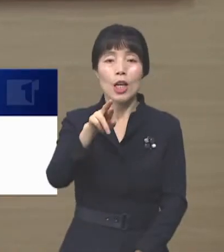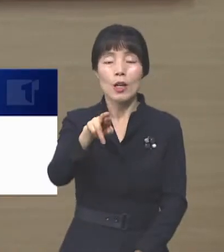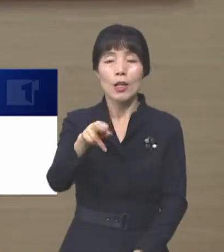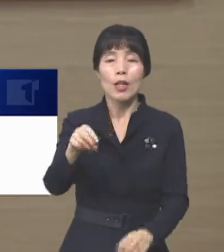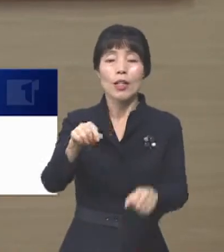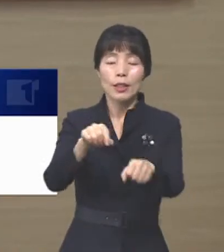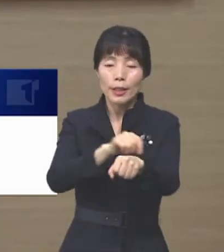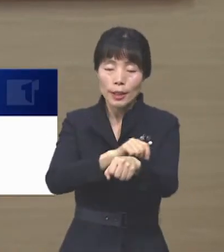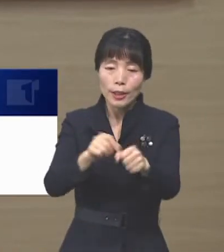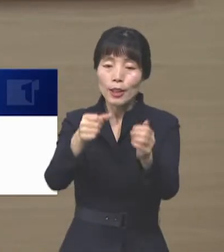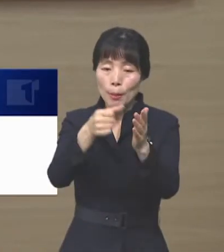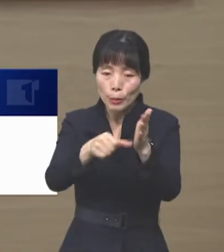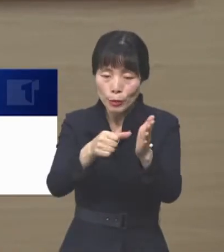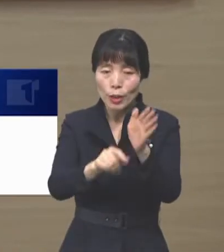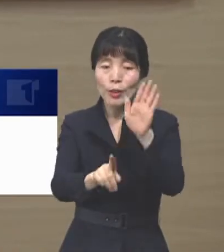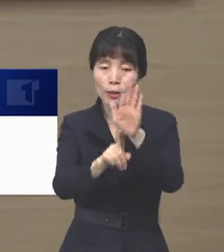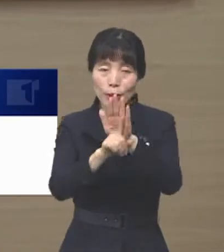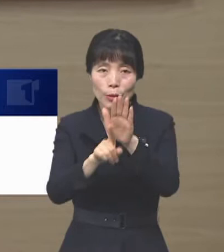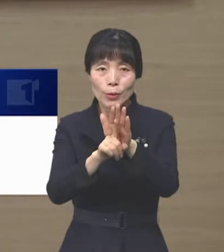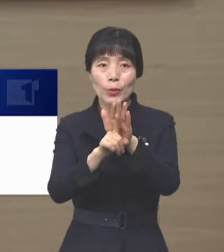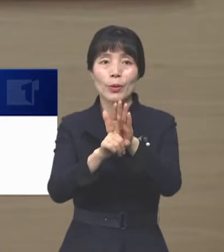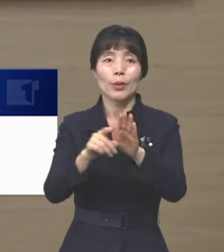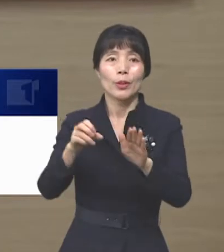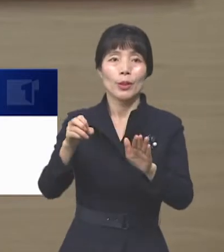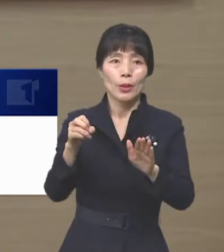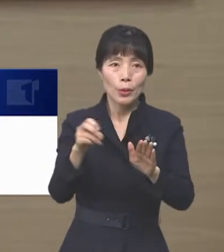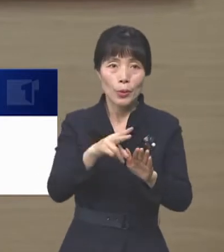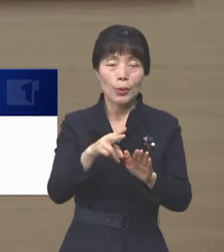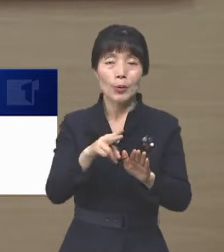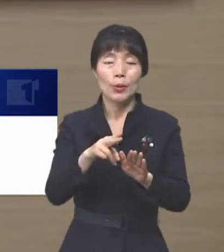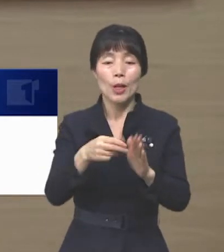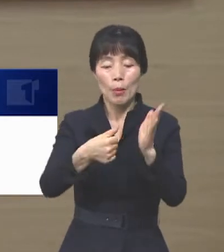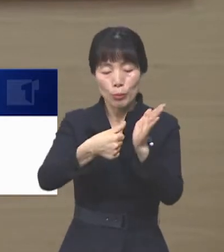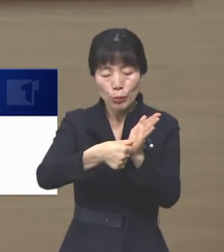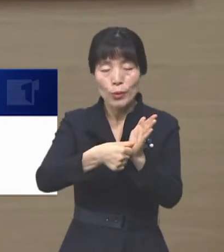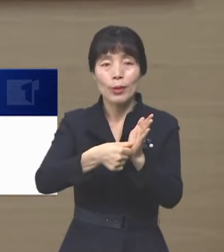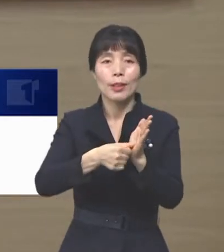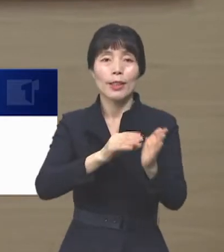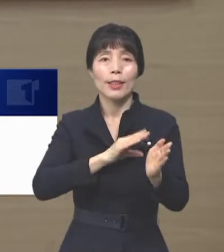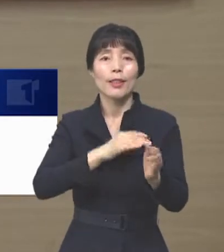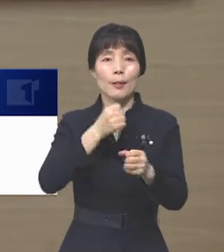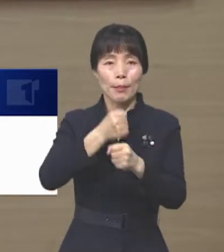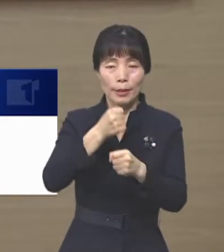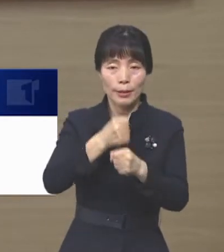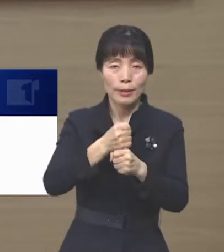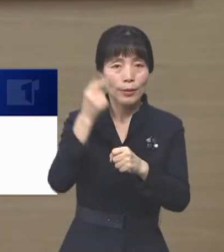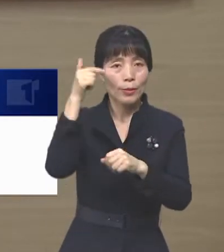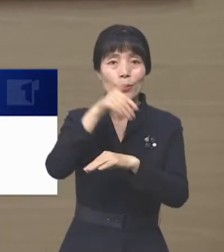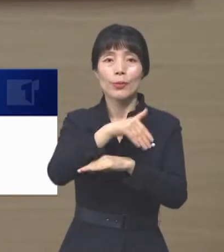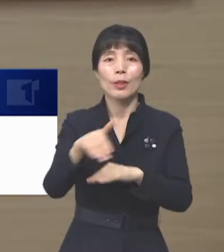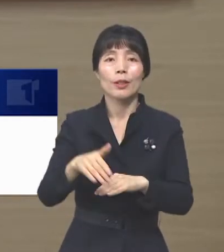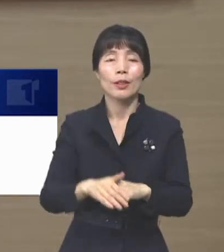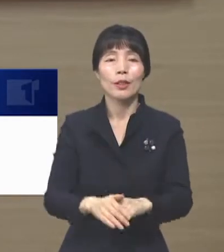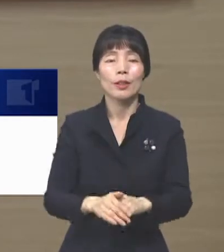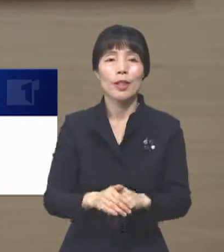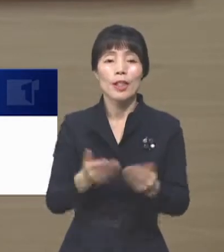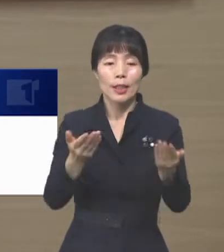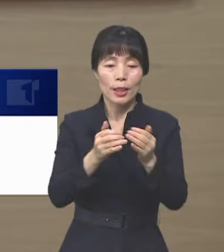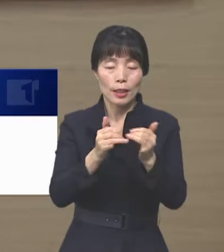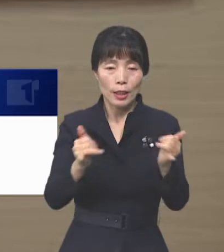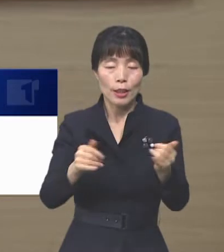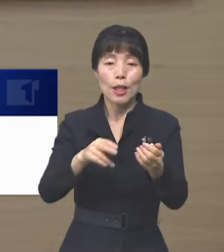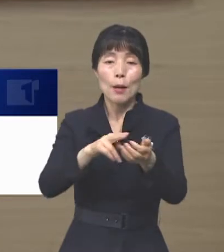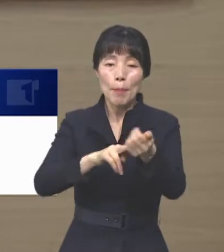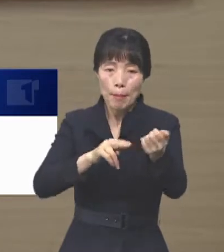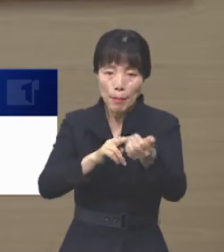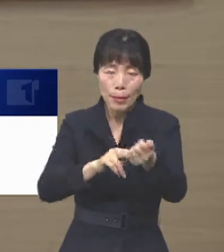농특산물을 광고하고 농특산물 공동 브랜드도 개발을 할 것입니다. 우리 농업인들의 판매 걱정